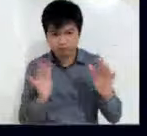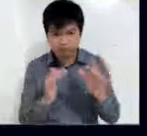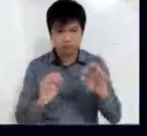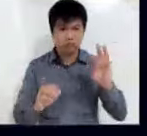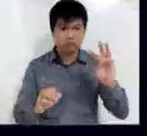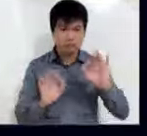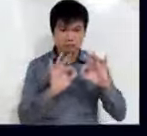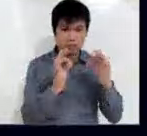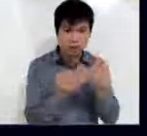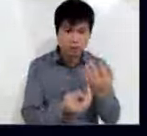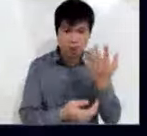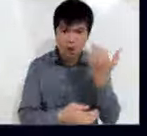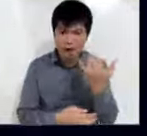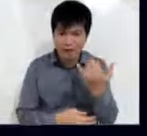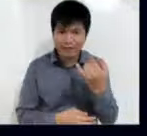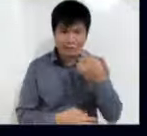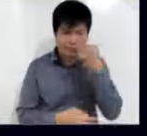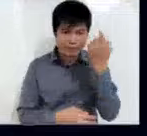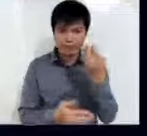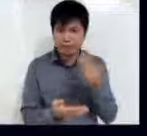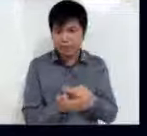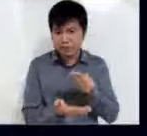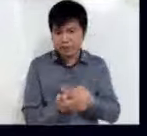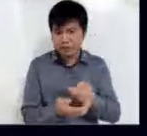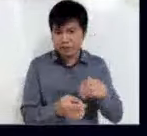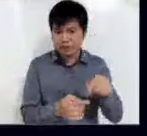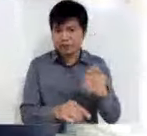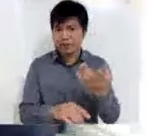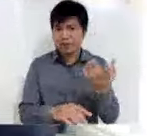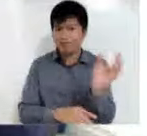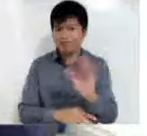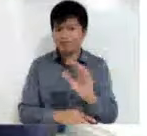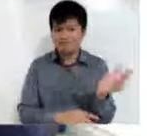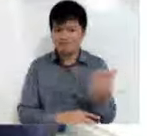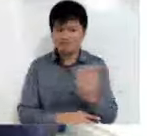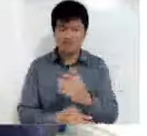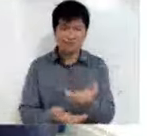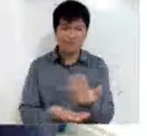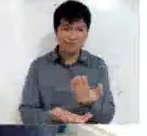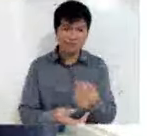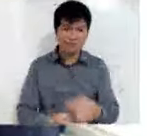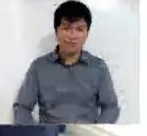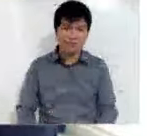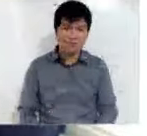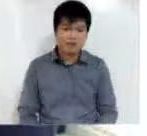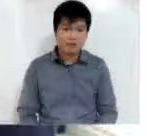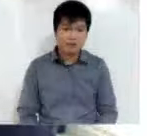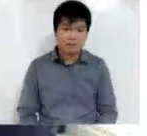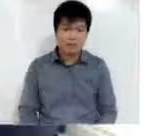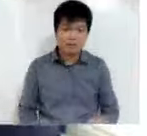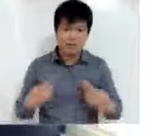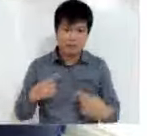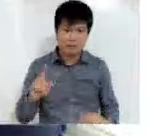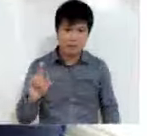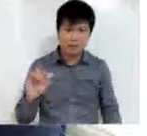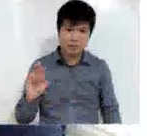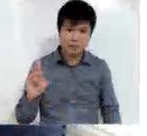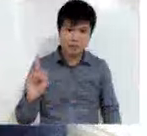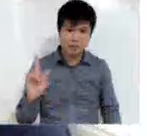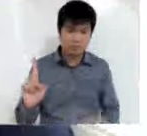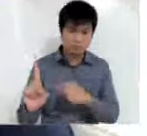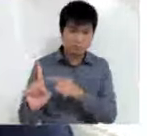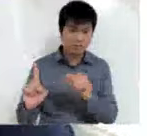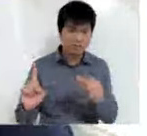pinag-ugatan, away sa pera na galing sa pinamaskuhang limos. May hiram itong isang lumad sa isang lumad na hindi nabayaran.